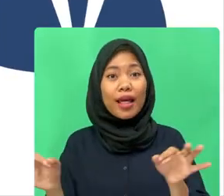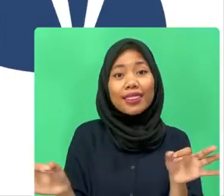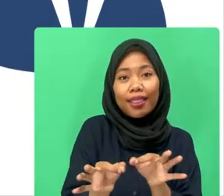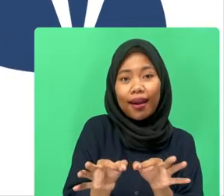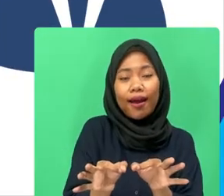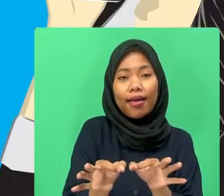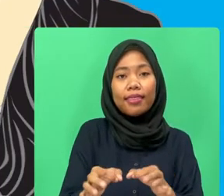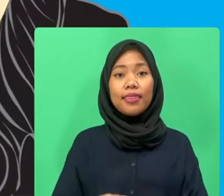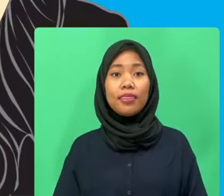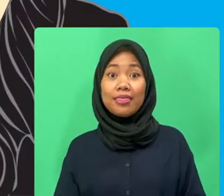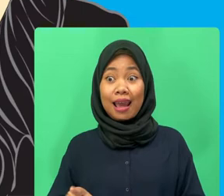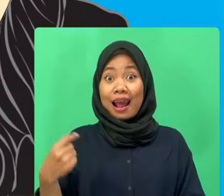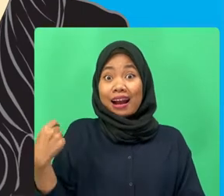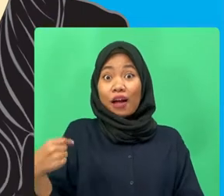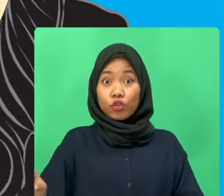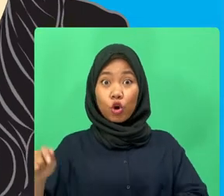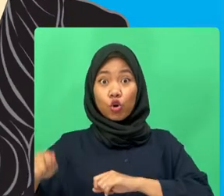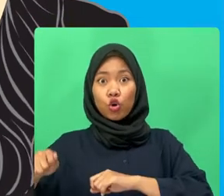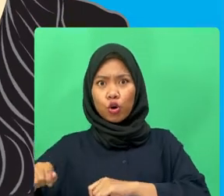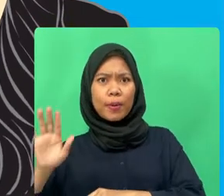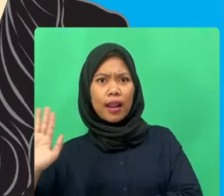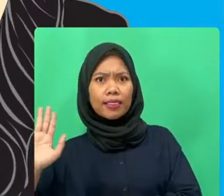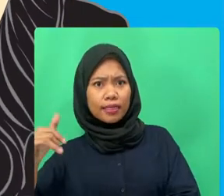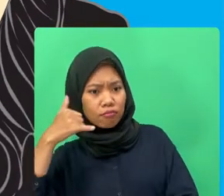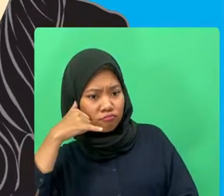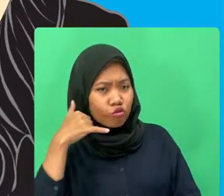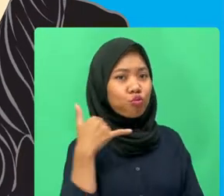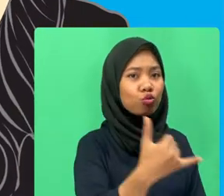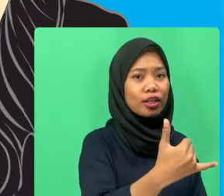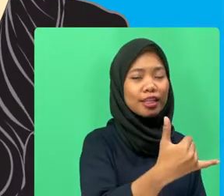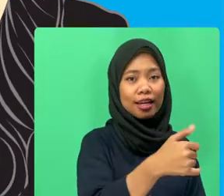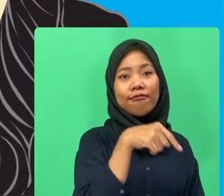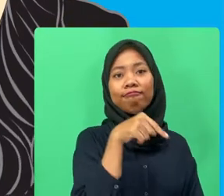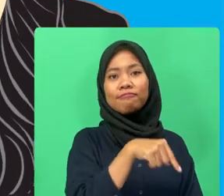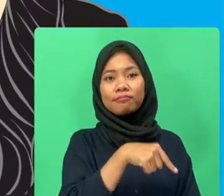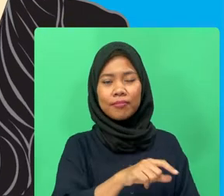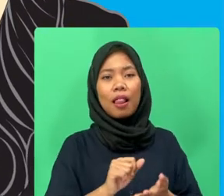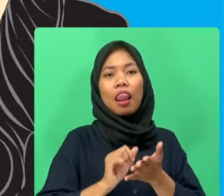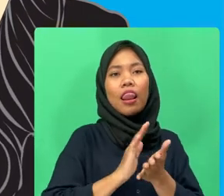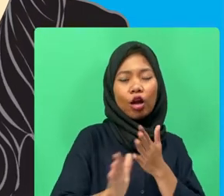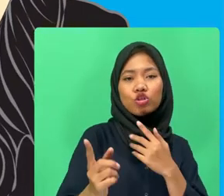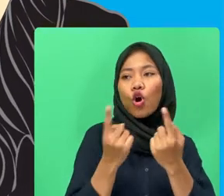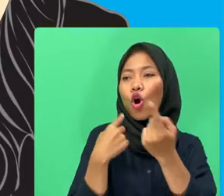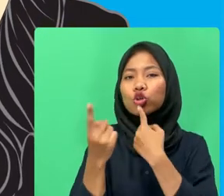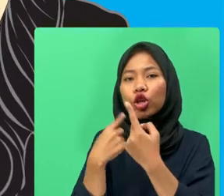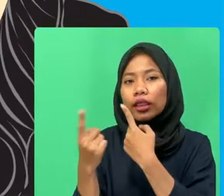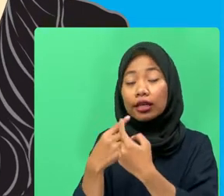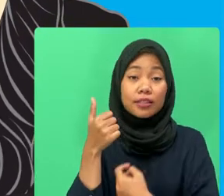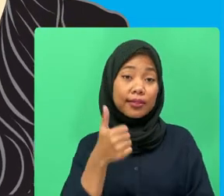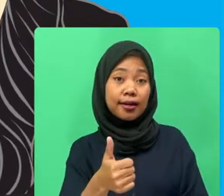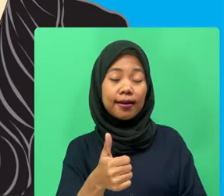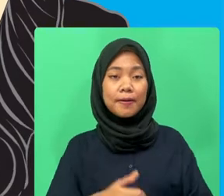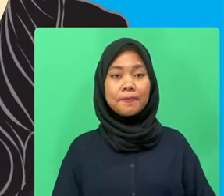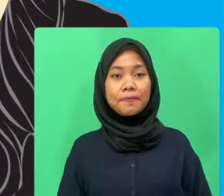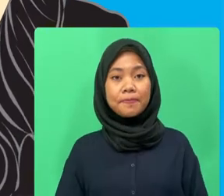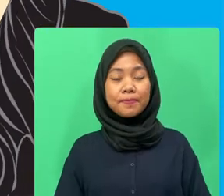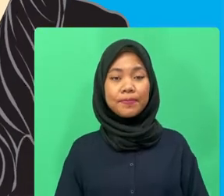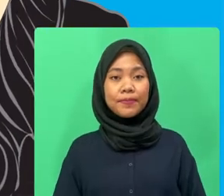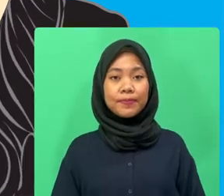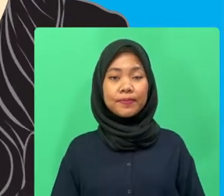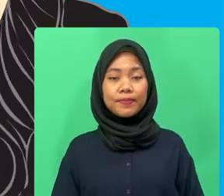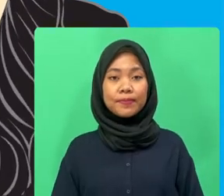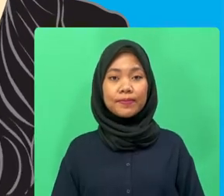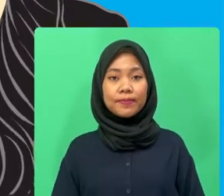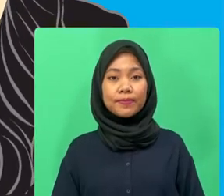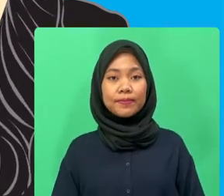hukum terdekat, Justy kemudian menerima telepon dari kantor hukum yang terhubung dan berkonsultasi lewat telepon terkait masalah